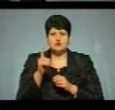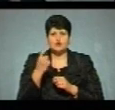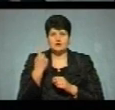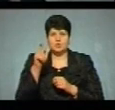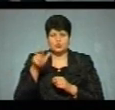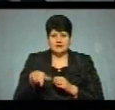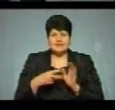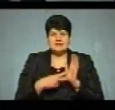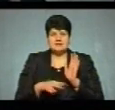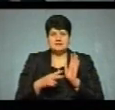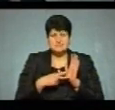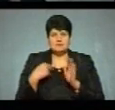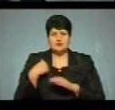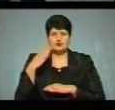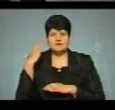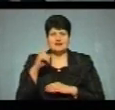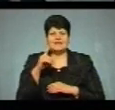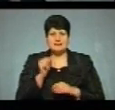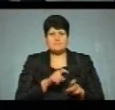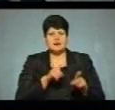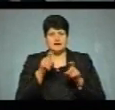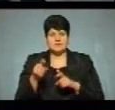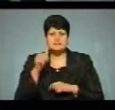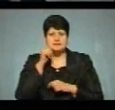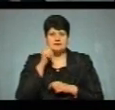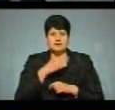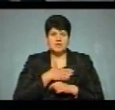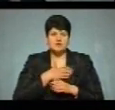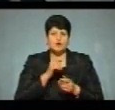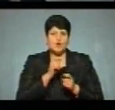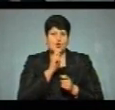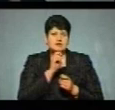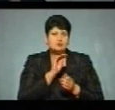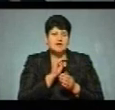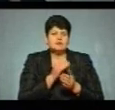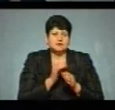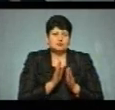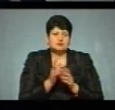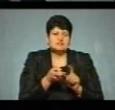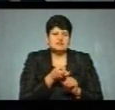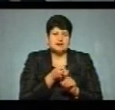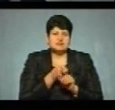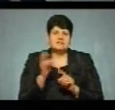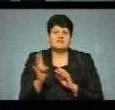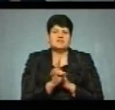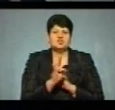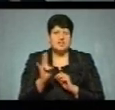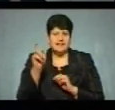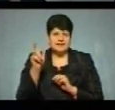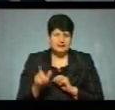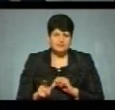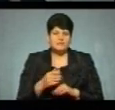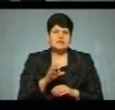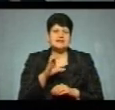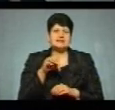особа, 77 проголосували за перехід. Завтра наші кореспонденти намагатимуться зв'язатися із священником храму в Дунаєві і